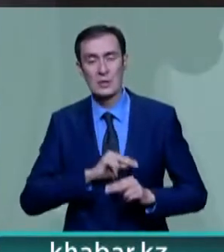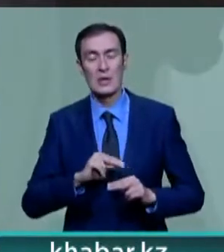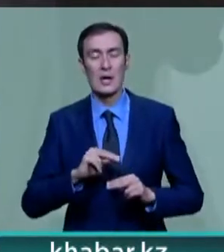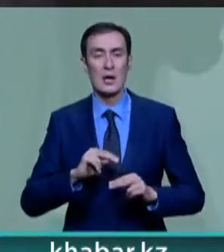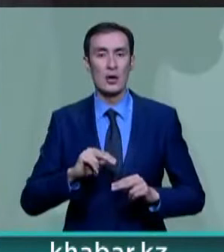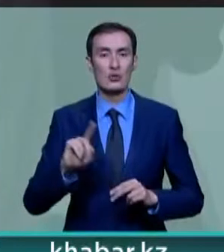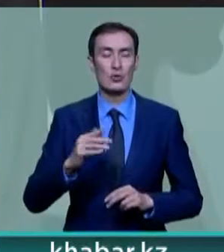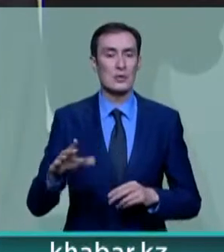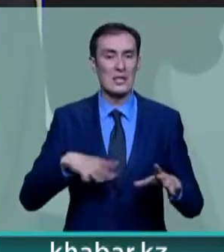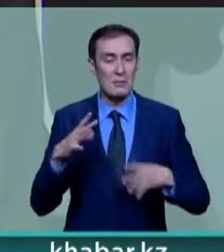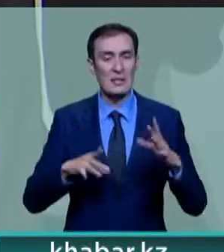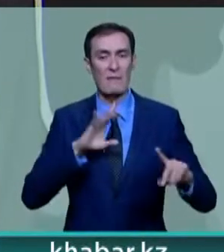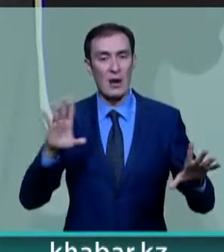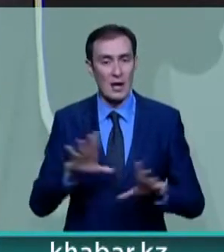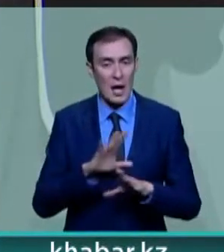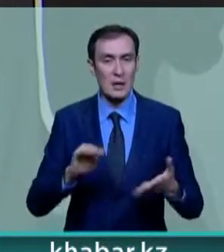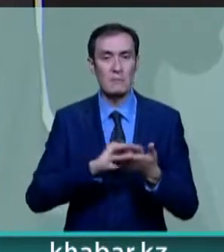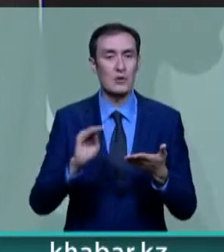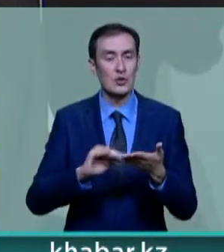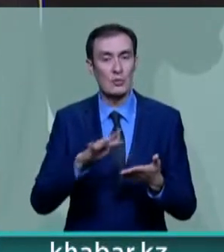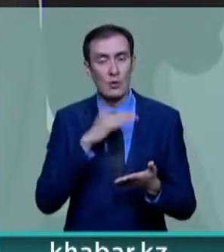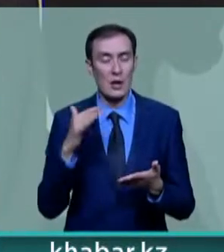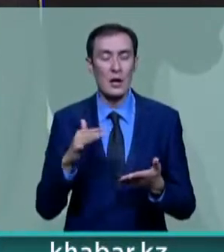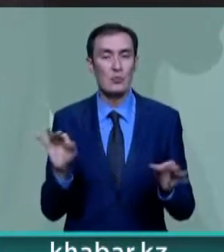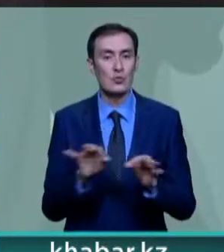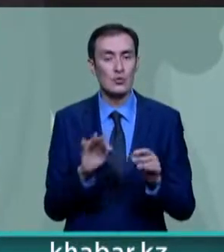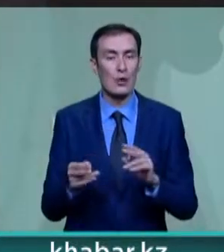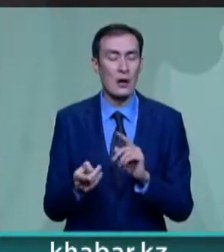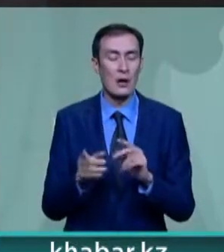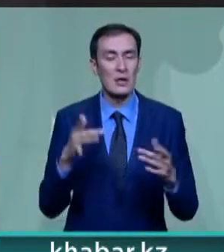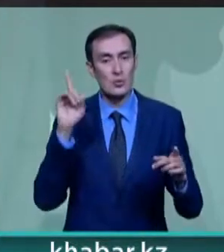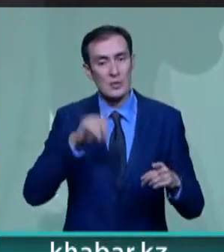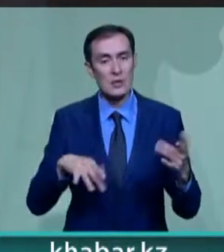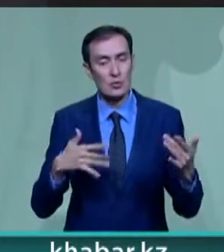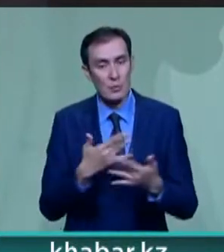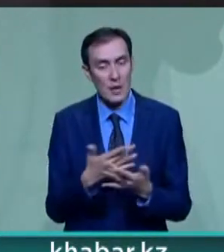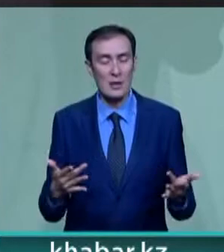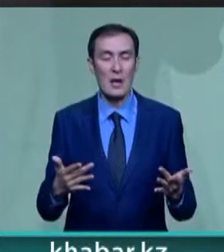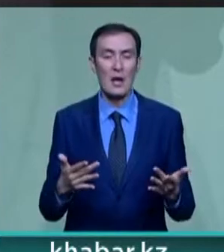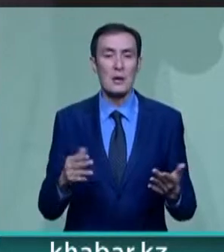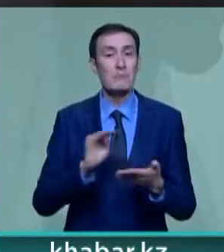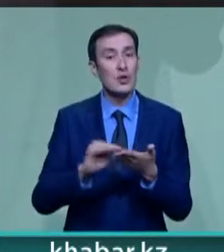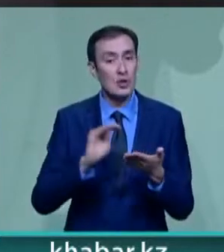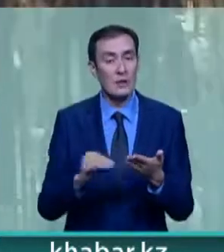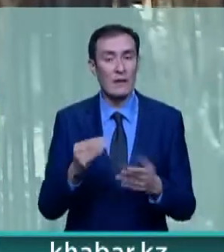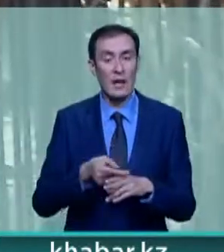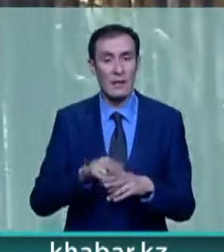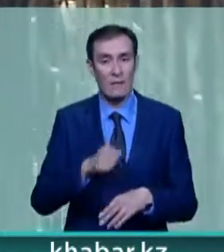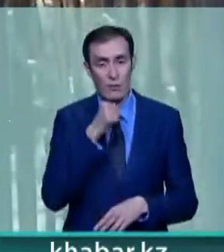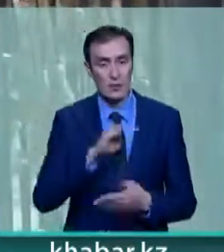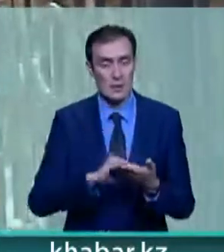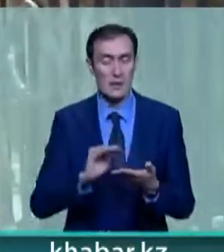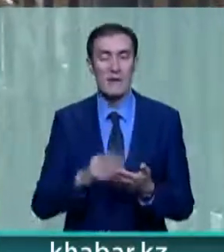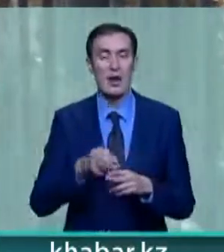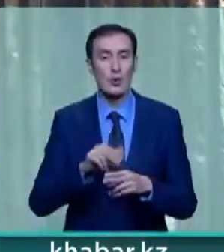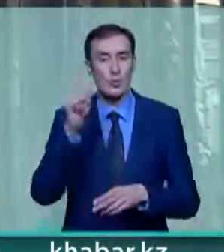Помимо того, что он занимается вокалом, он пишет очень много каверов, играет на инструменте, сочиняет аранжировки, пишет уже в этом возрасте. В этом